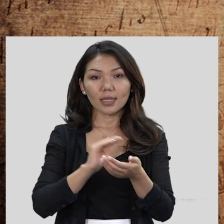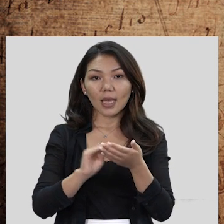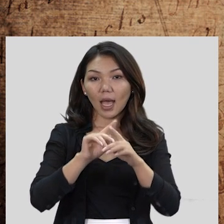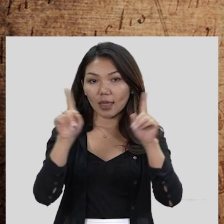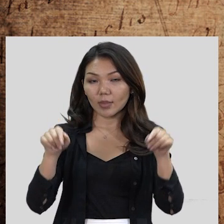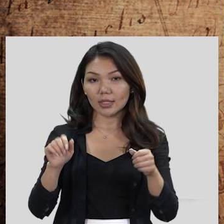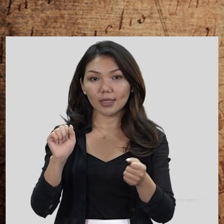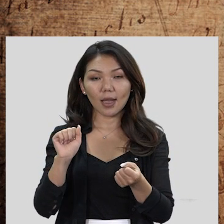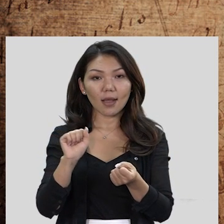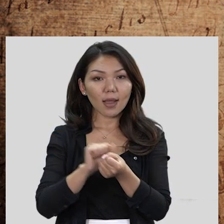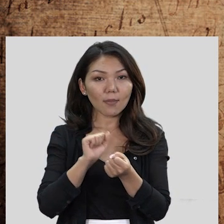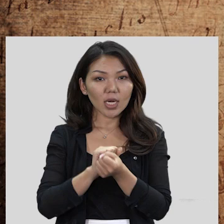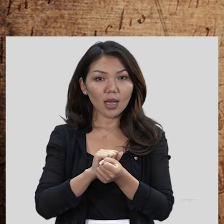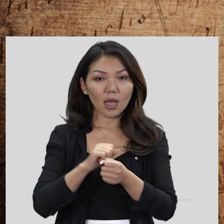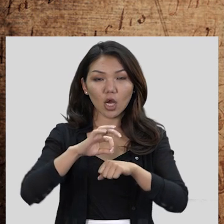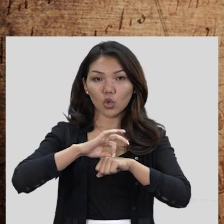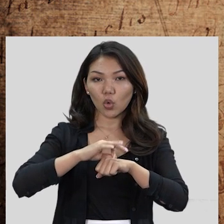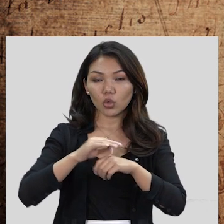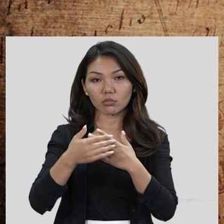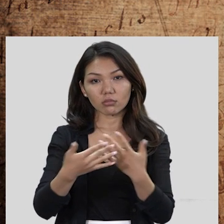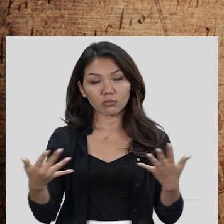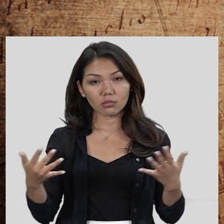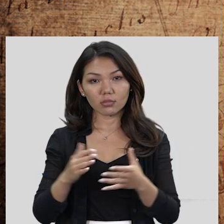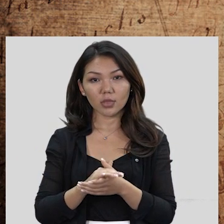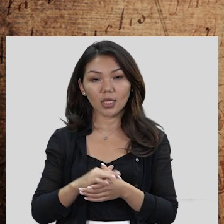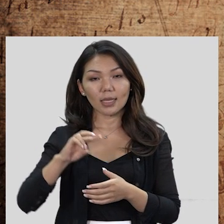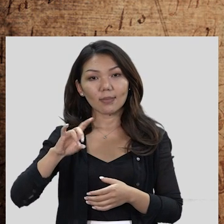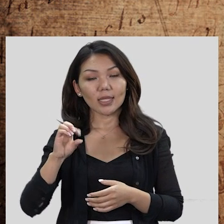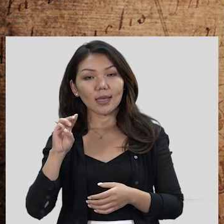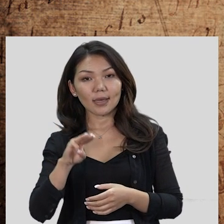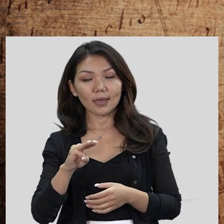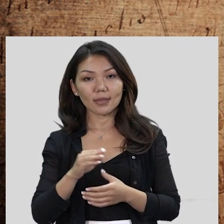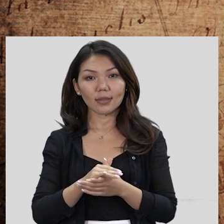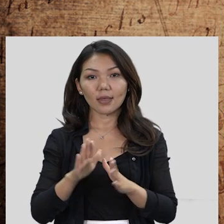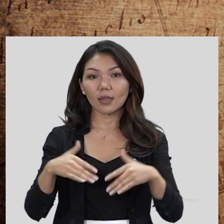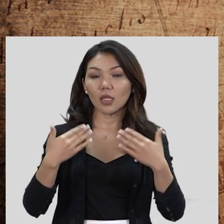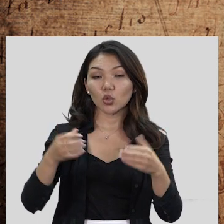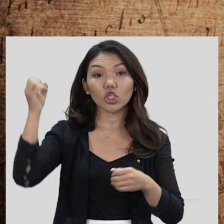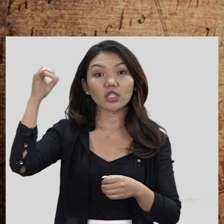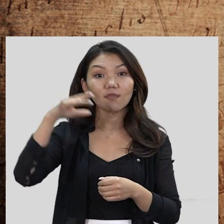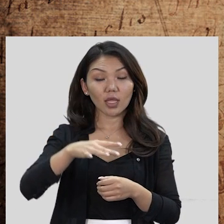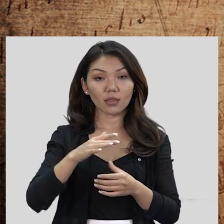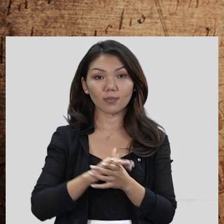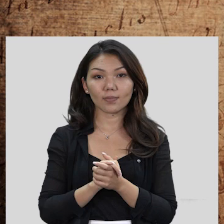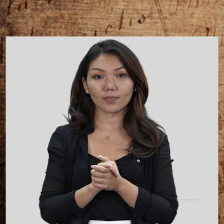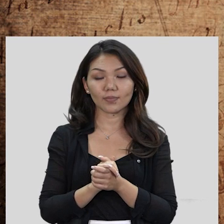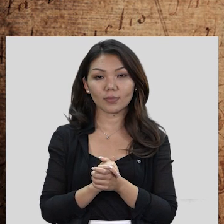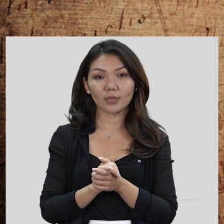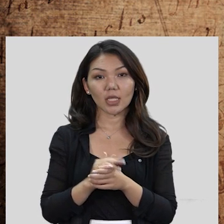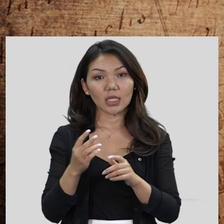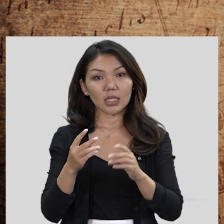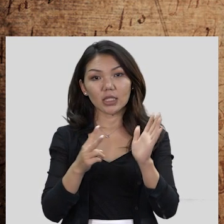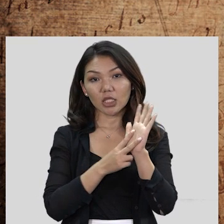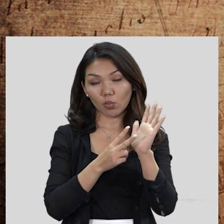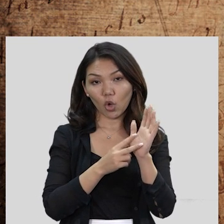6 минарет в переводе с арабского языка означает дающий свет и 7